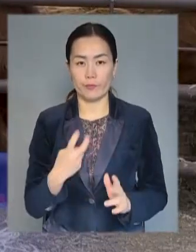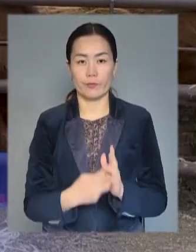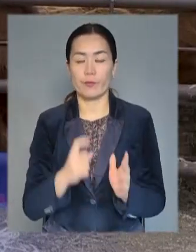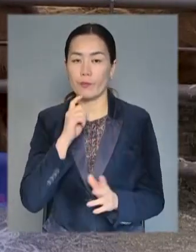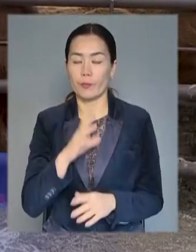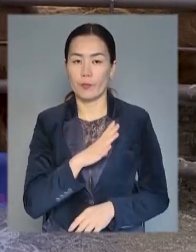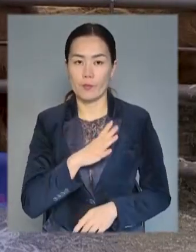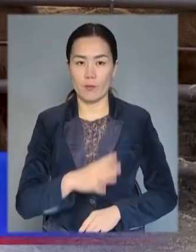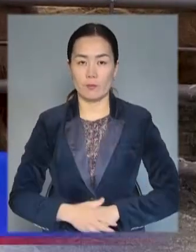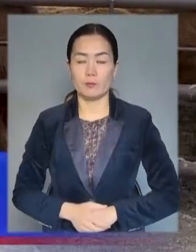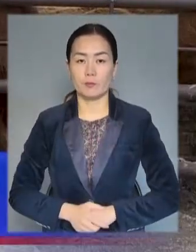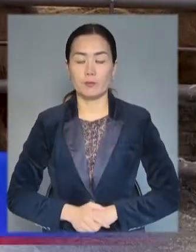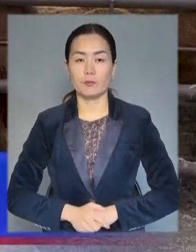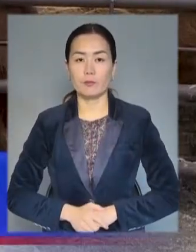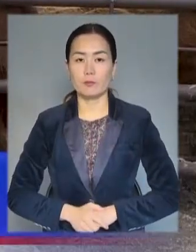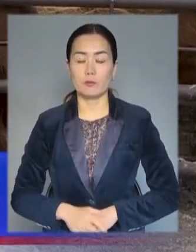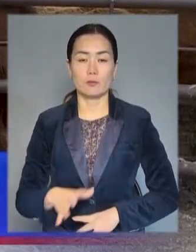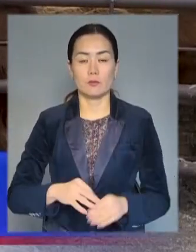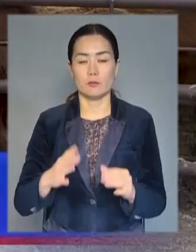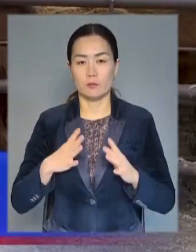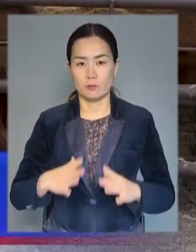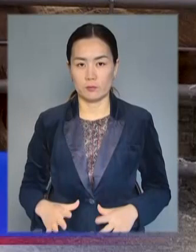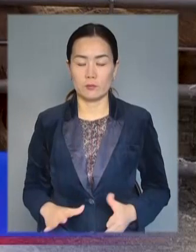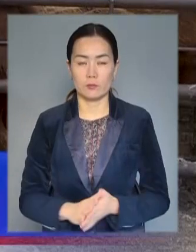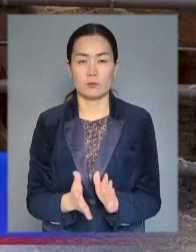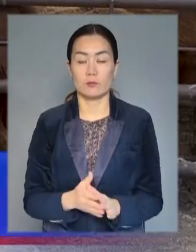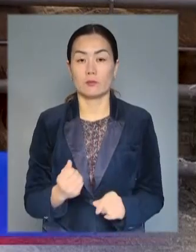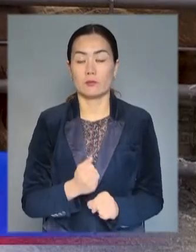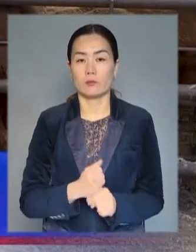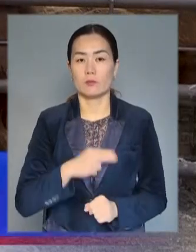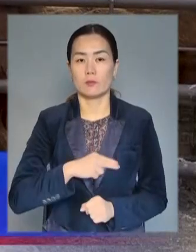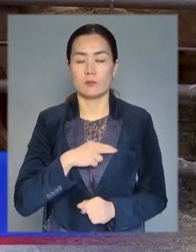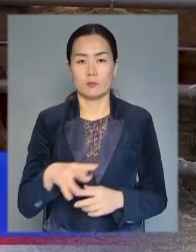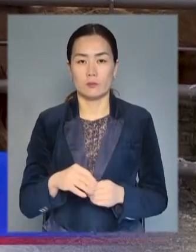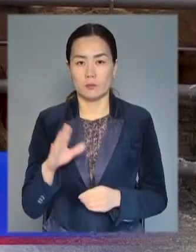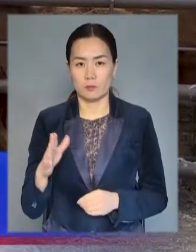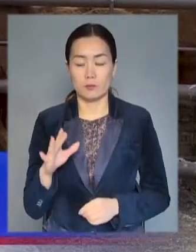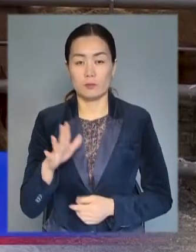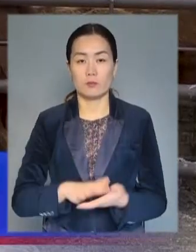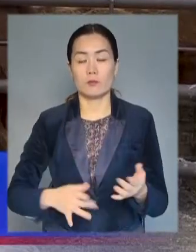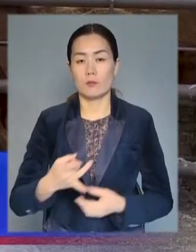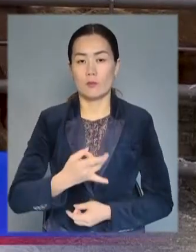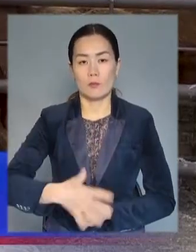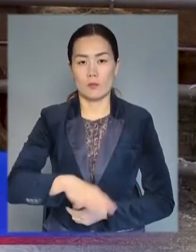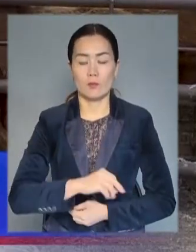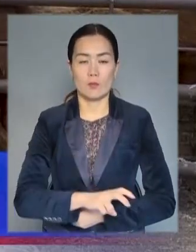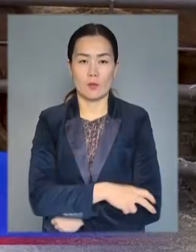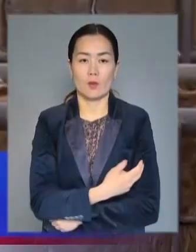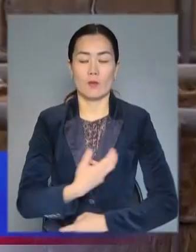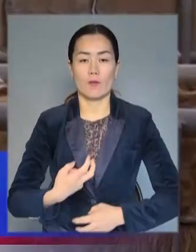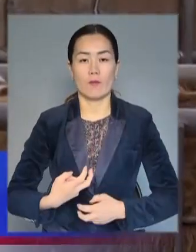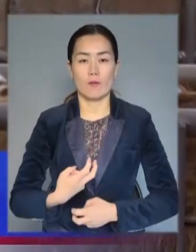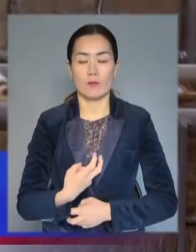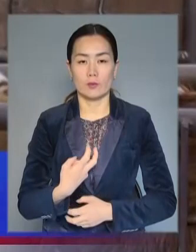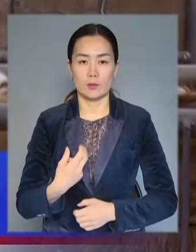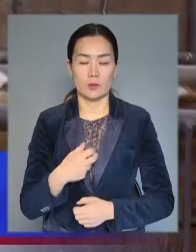қиындықтар болады. Сондықтан бәріне төзіп сондай жағдайларда жұмыс жасап жатырмыз. Енді мынау аудан ветеринарный